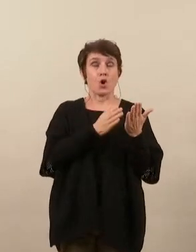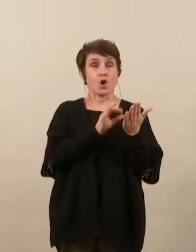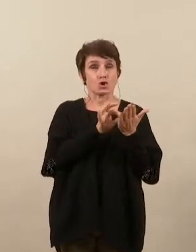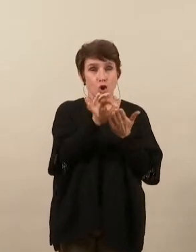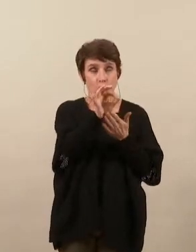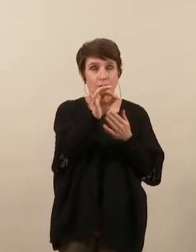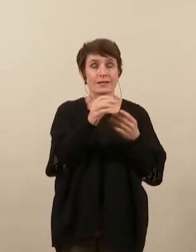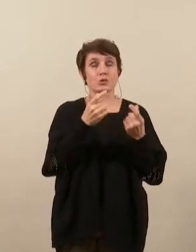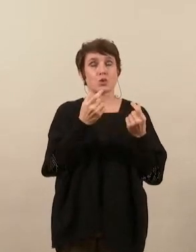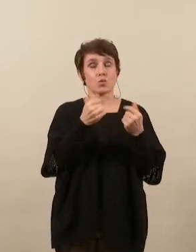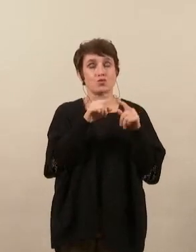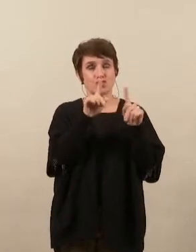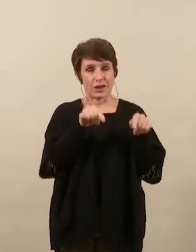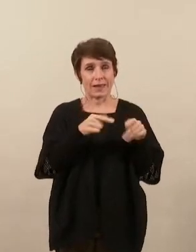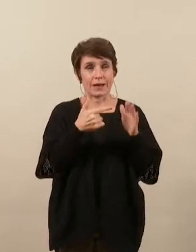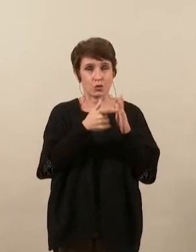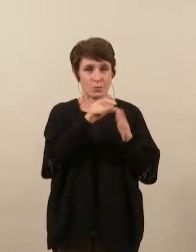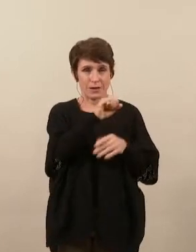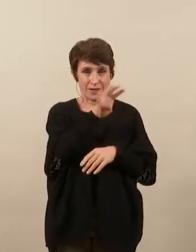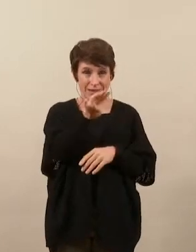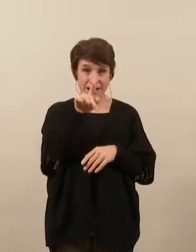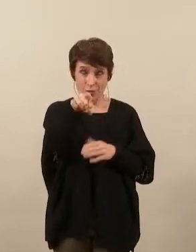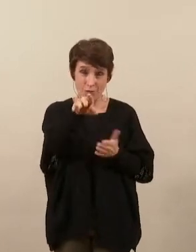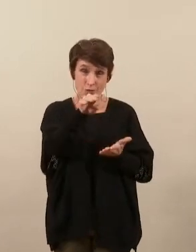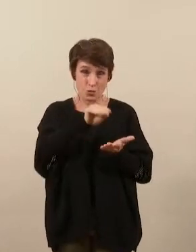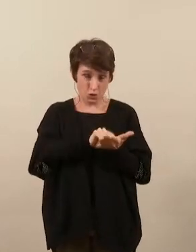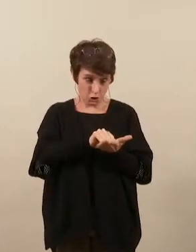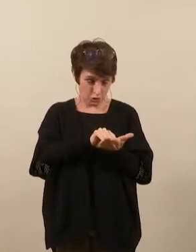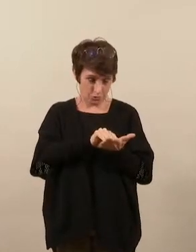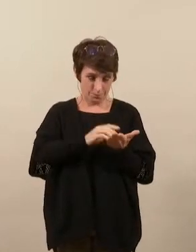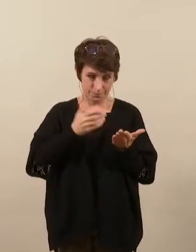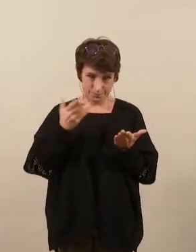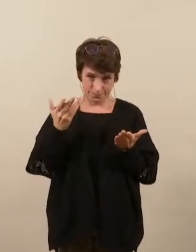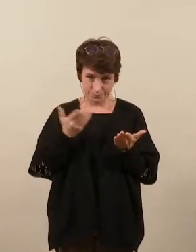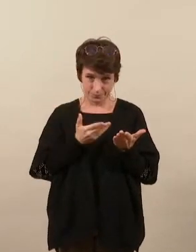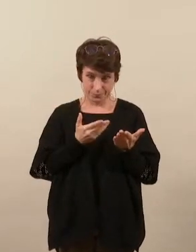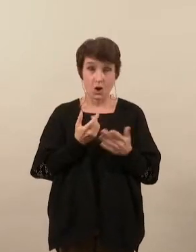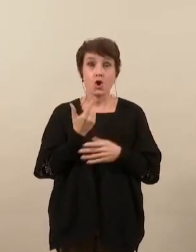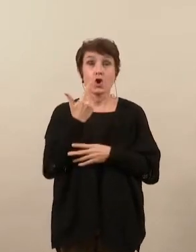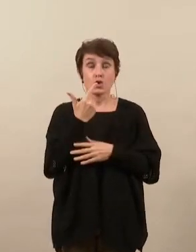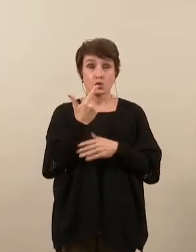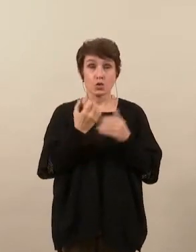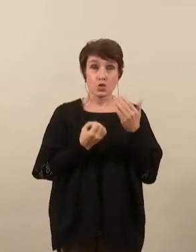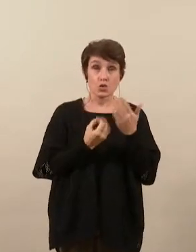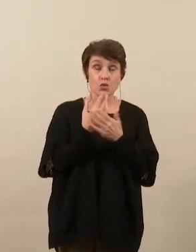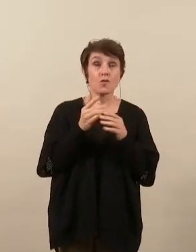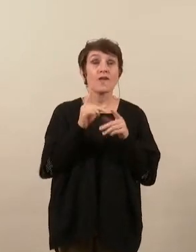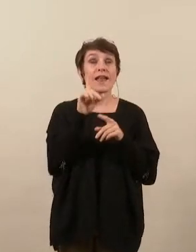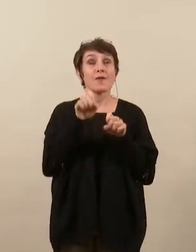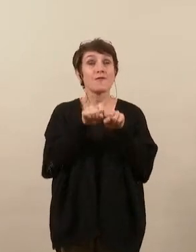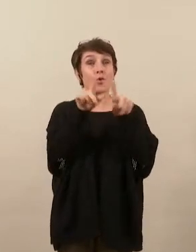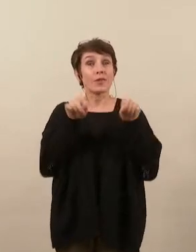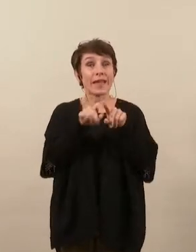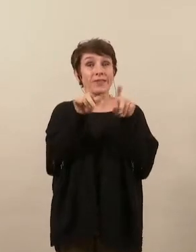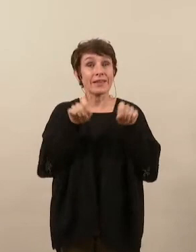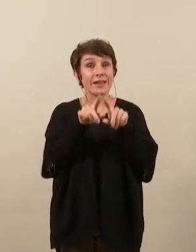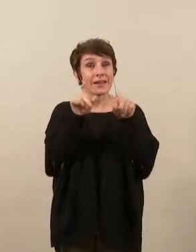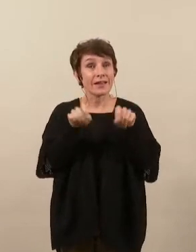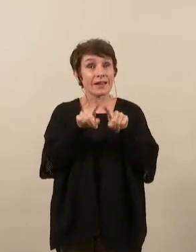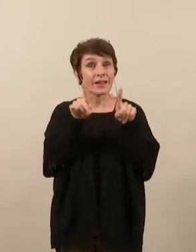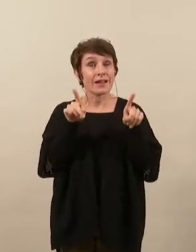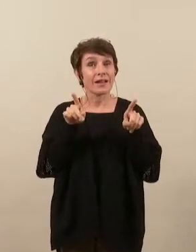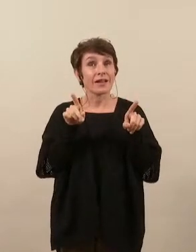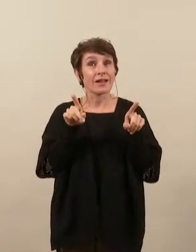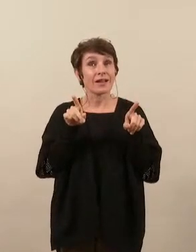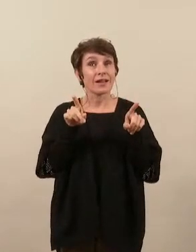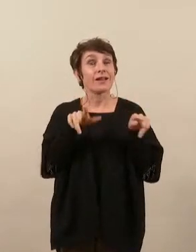vous mentionnez la réhabilitation de 2 nouvelles fontaines, c'est-à-dire des nouvelles fontaines qui sont nouvelles en fait, hein,